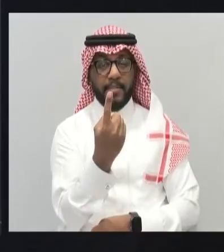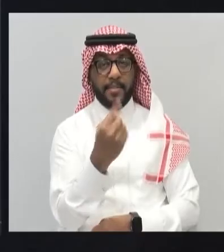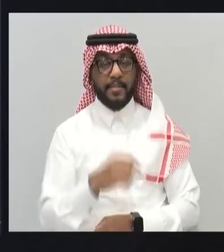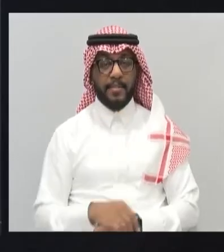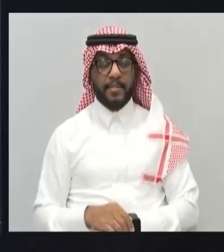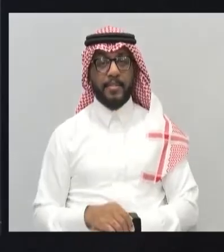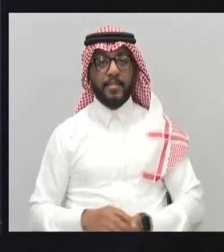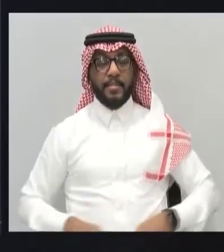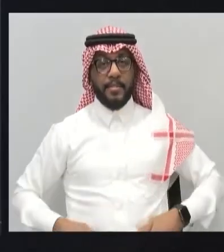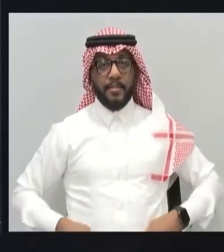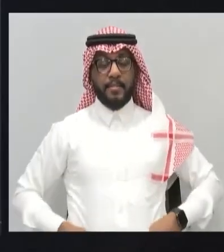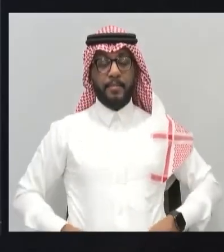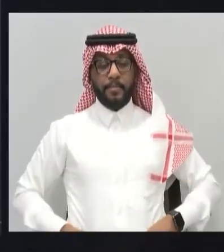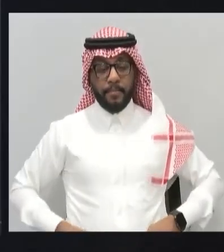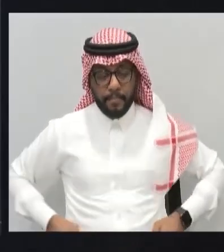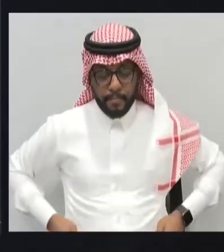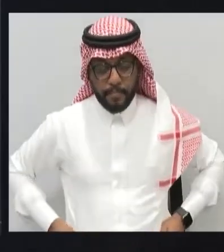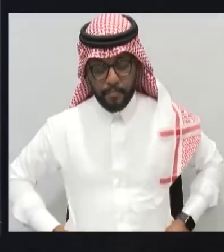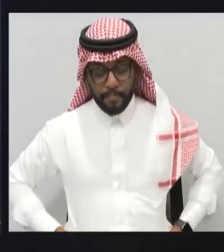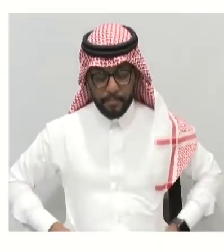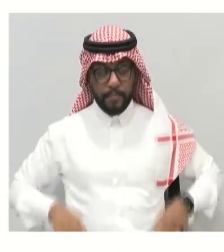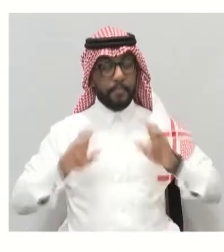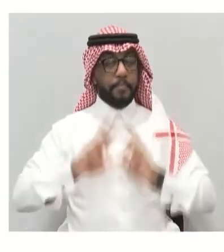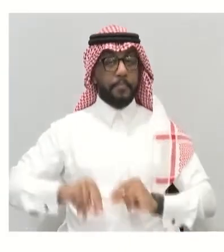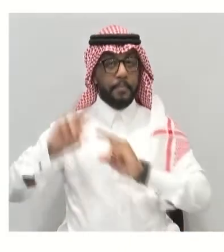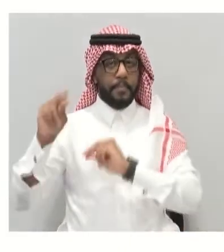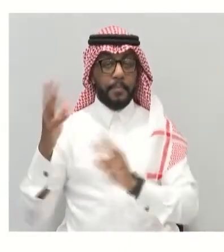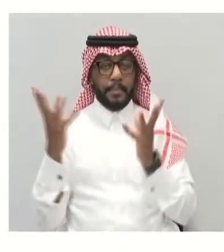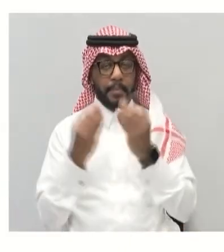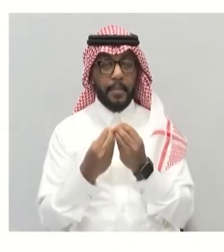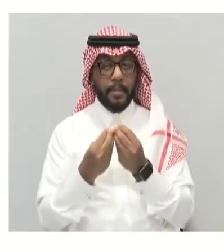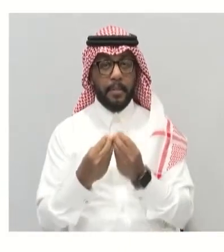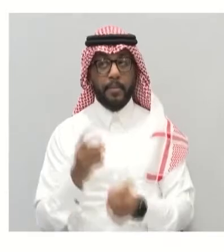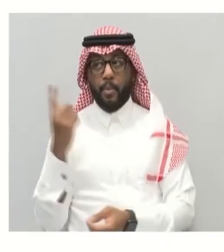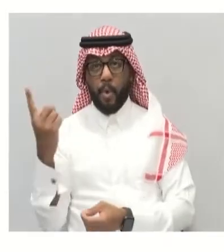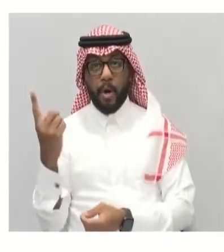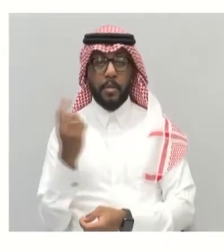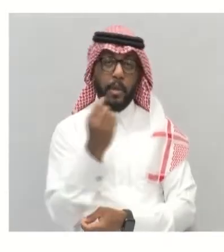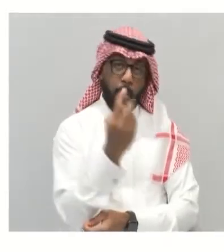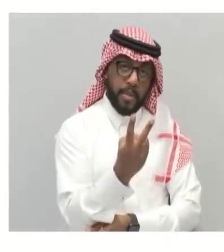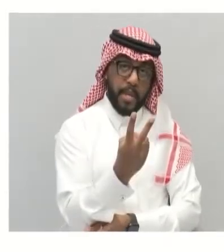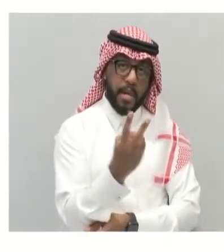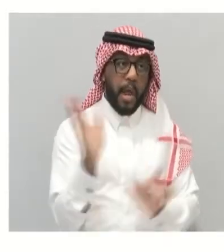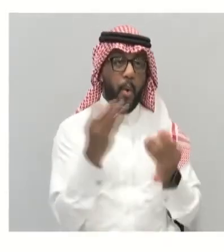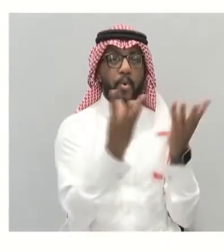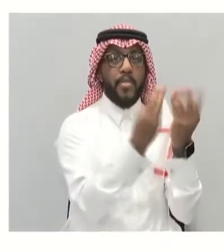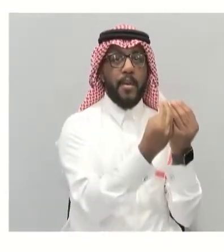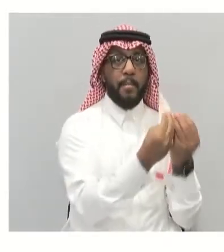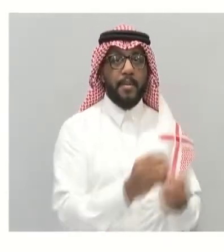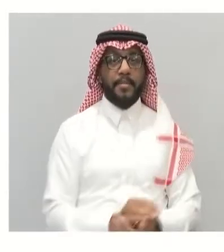سنقول منشدا لانه مفرد اذا متطابقان ايضا في العدد ان كان الحال او ان كان صاحب